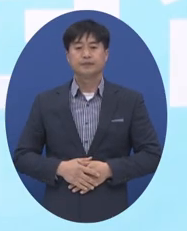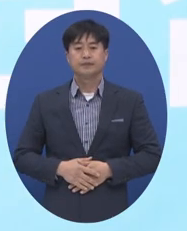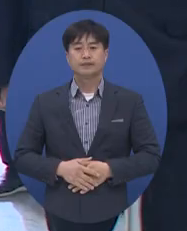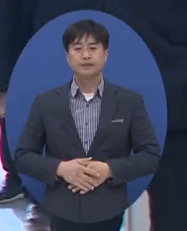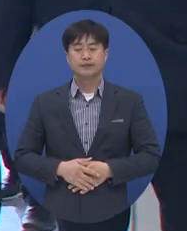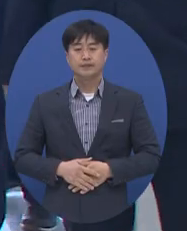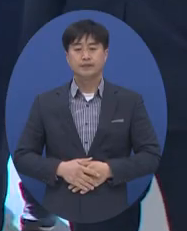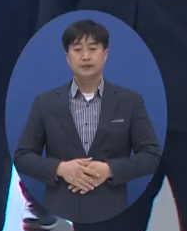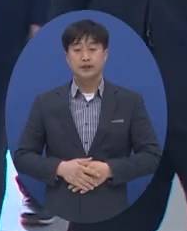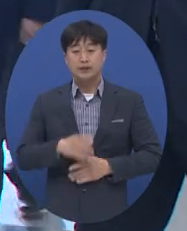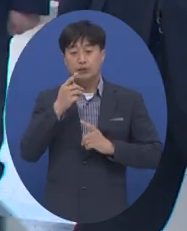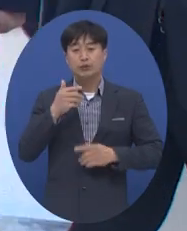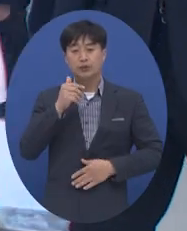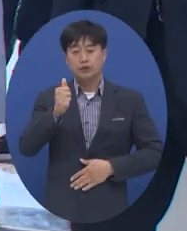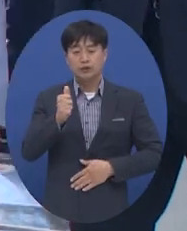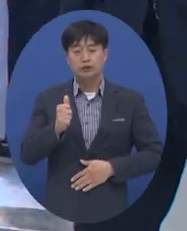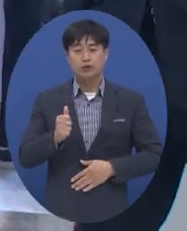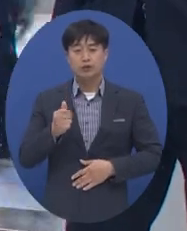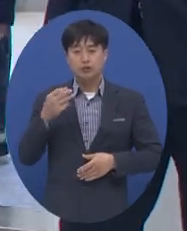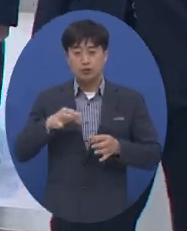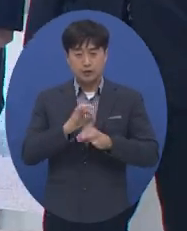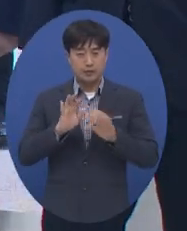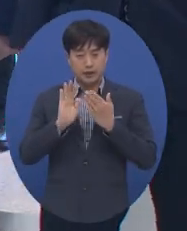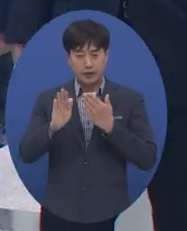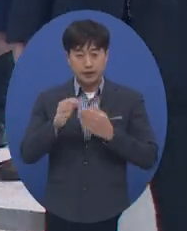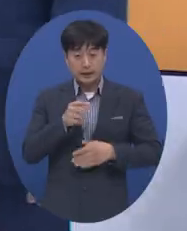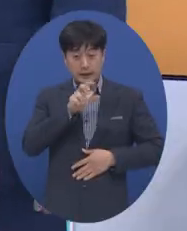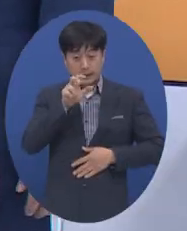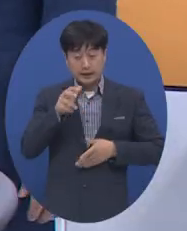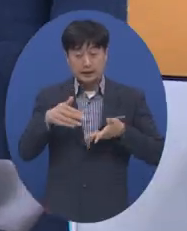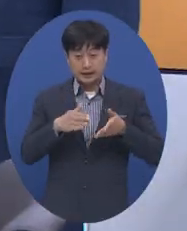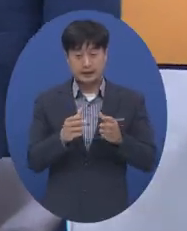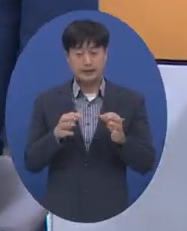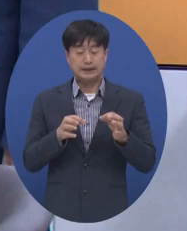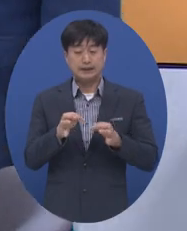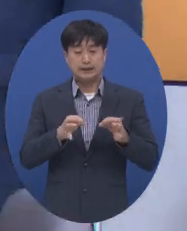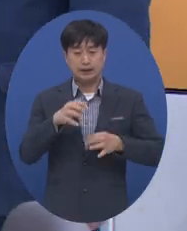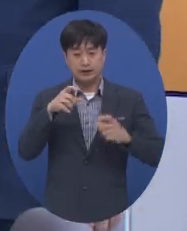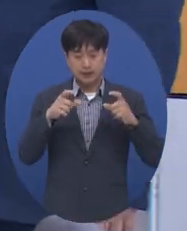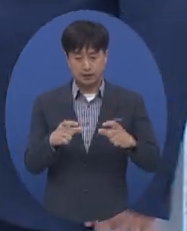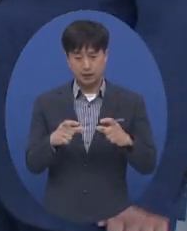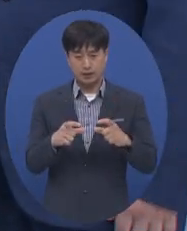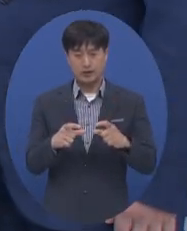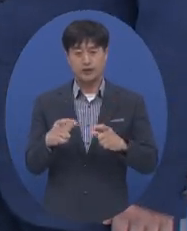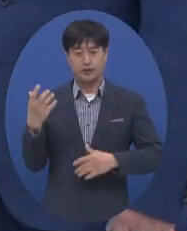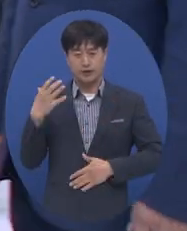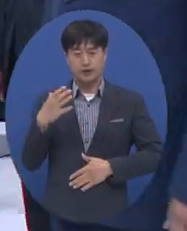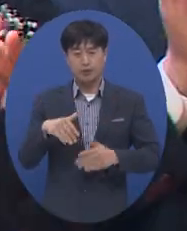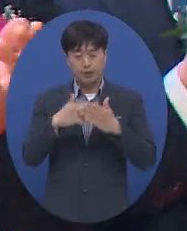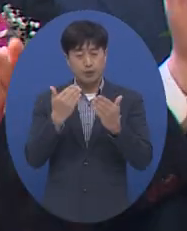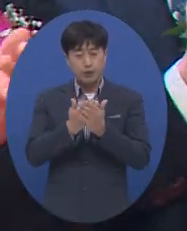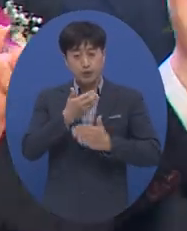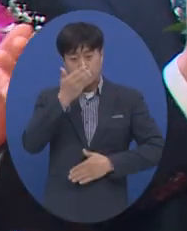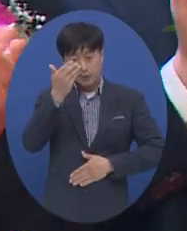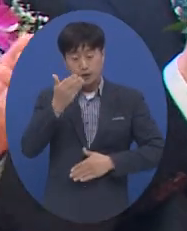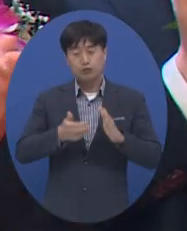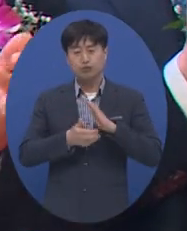합니다. 이 지사는 또 우리 경제의 미래는 골목 상권에 달려 있다며 모두가 함께 미래와 희망을